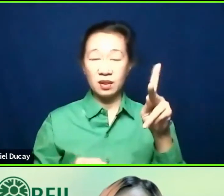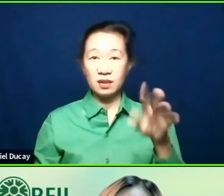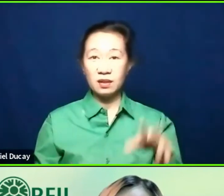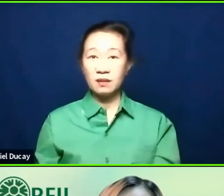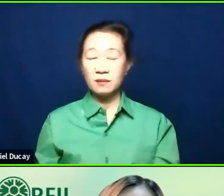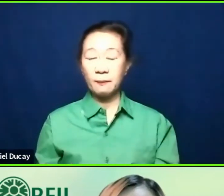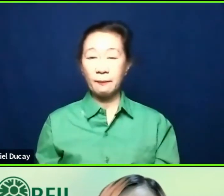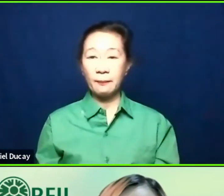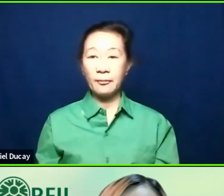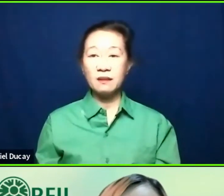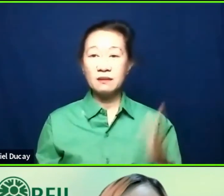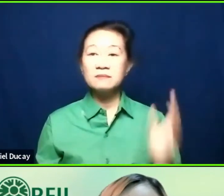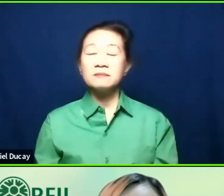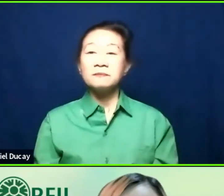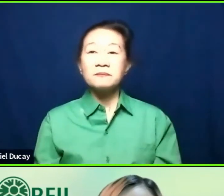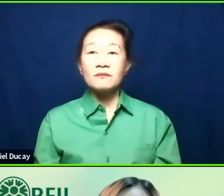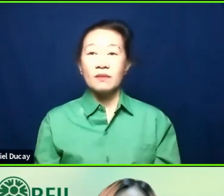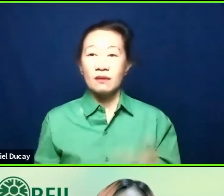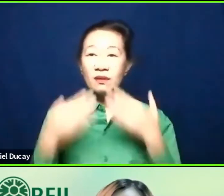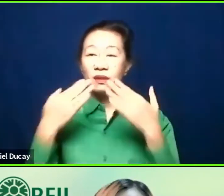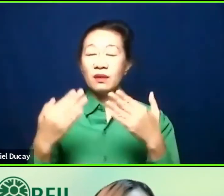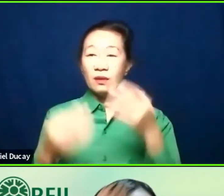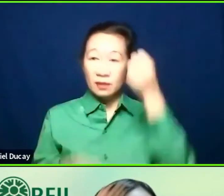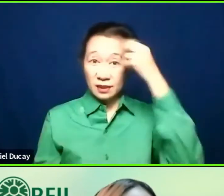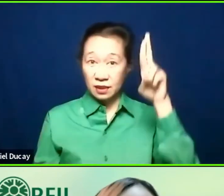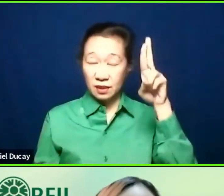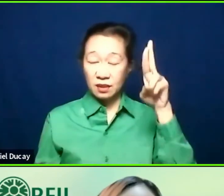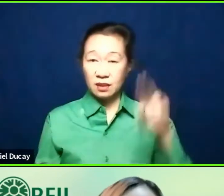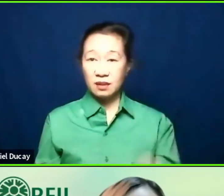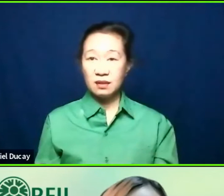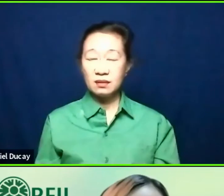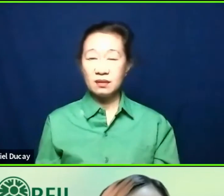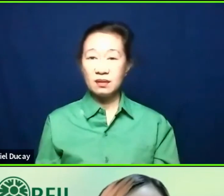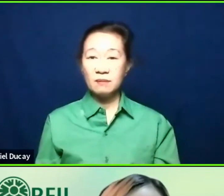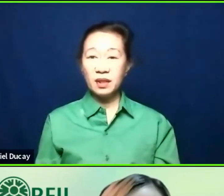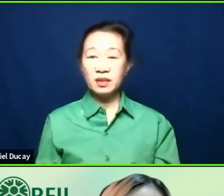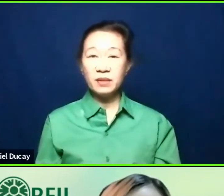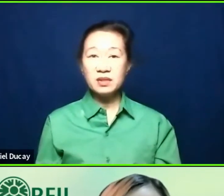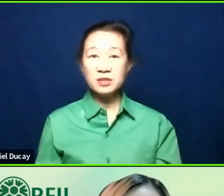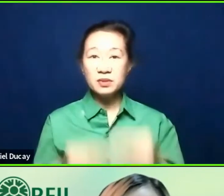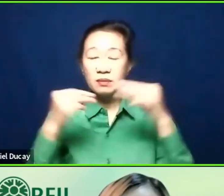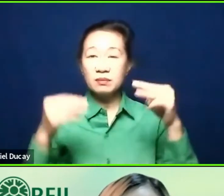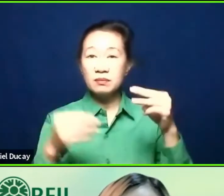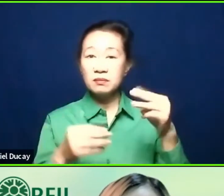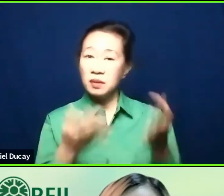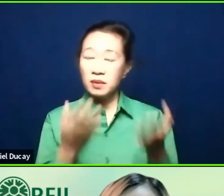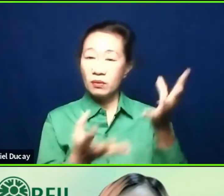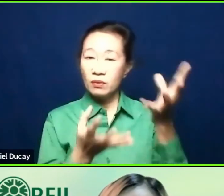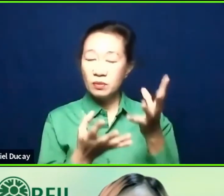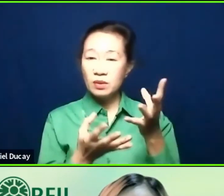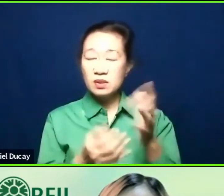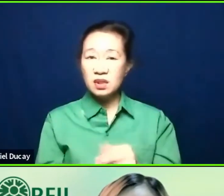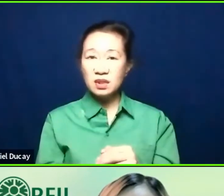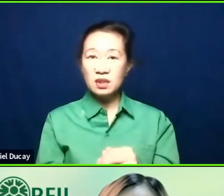lang muna siguro. Thank you, sir. Ayan. So, sir, baka gusto niyo na din pong sagutin kasi from